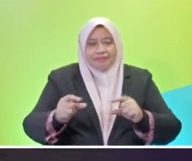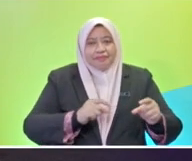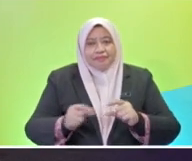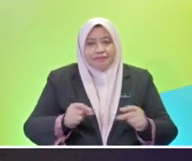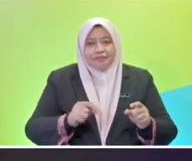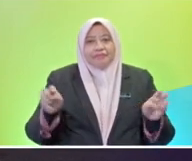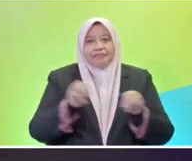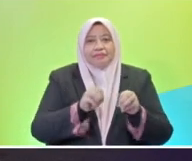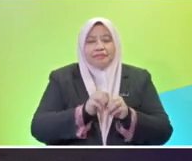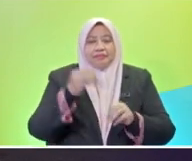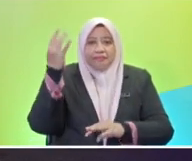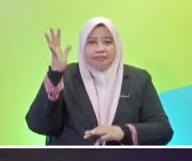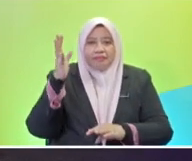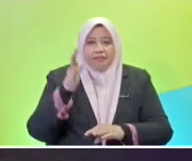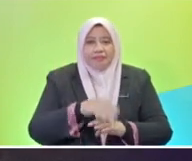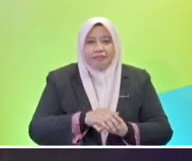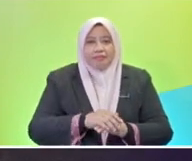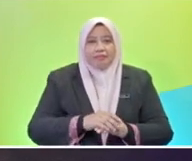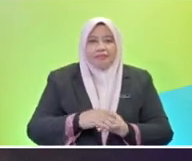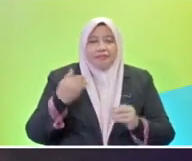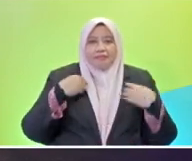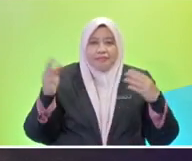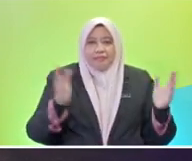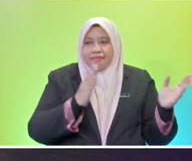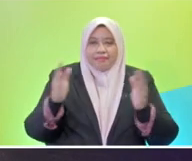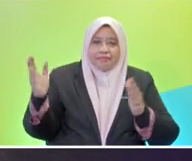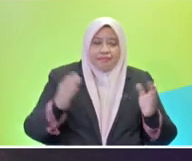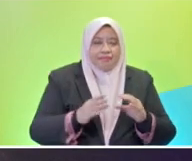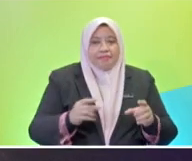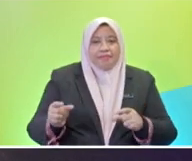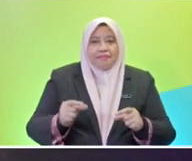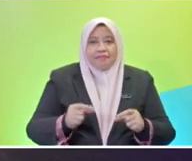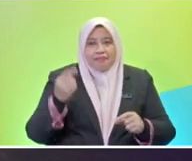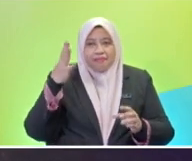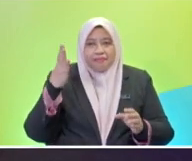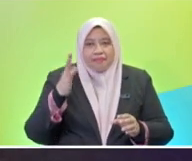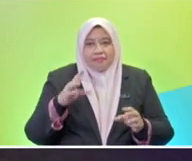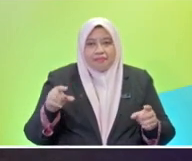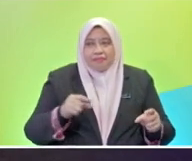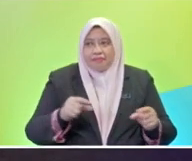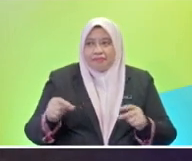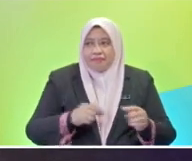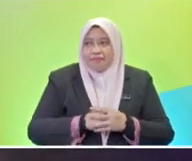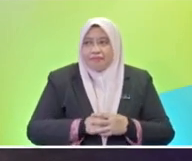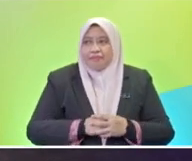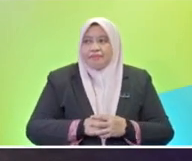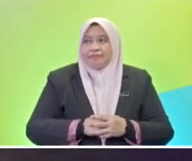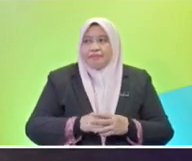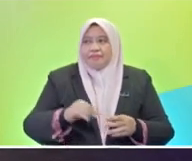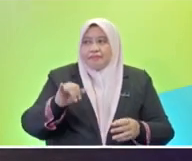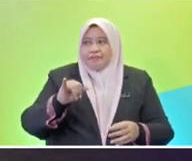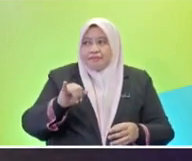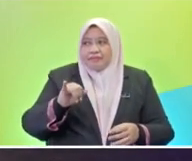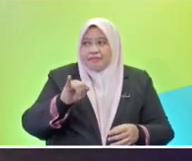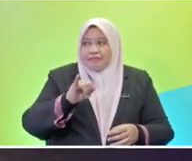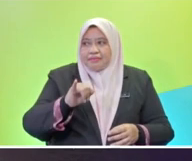kan tiup angin kan? Tiup angin, angin. Cikgu, gitu. Mungkin cikgu boleh ni lirik dia cikgu kan? Liriknya. Ini dia.